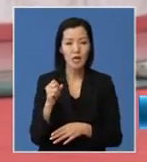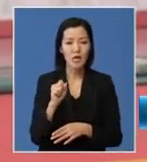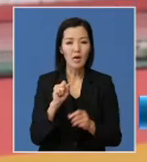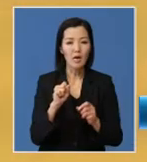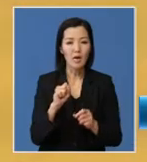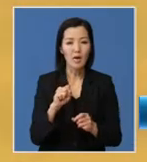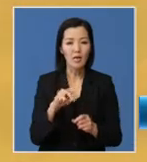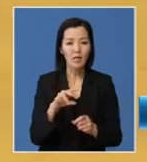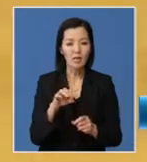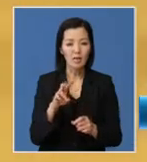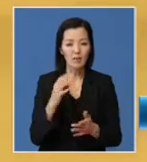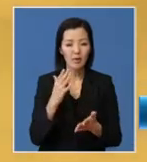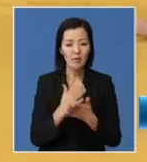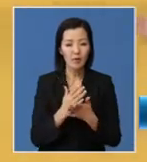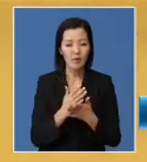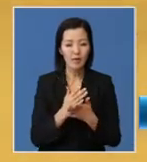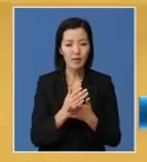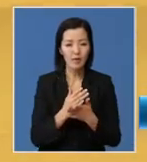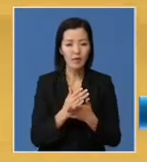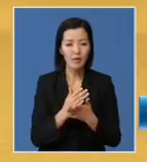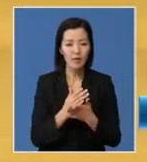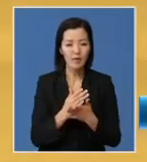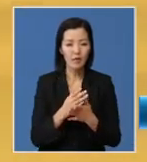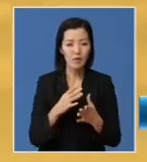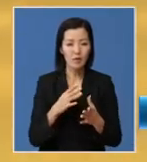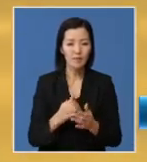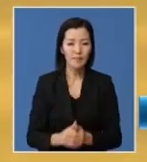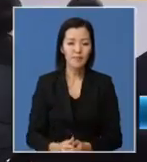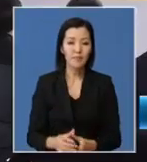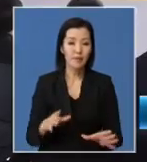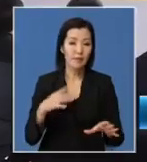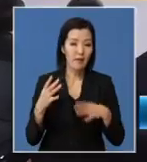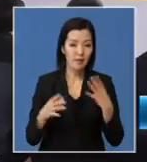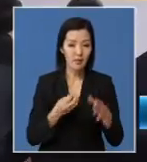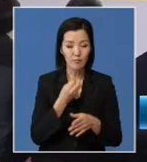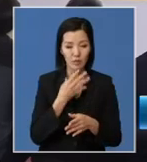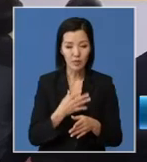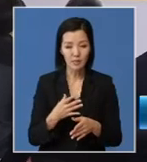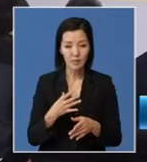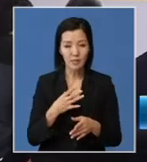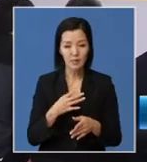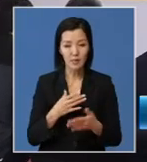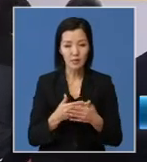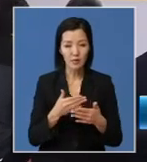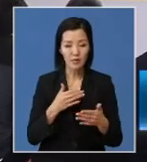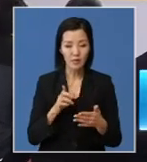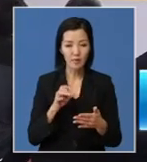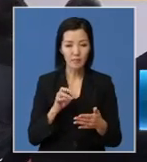Алтынбек Қоғайбек те бар. Ол жеңістің оңайлықпен келмейтінін айтады. Дайындығым жақсы. Алдында Бегарс